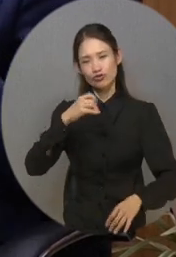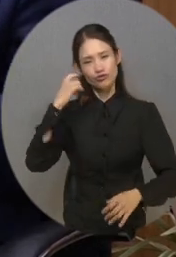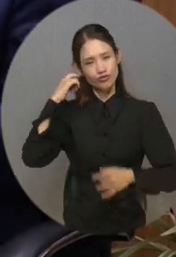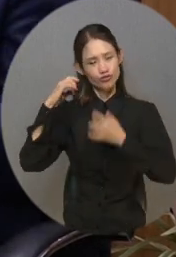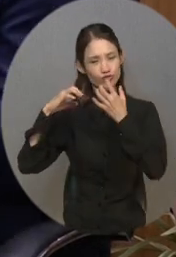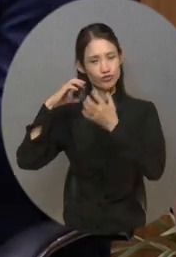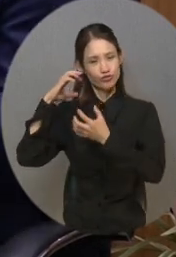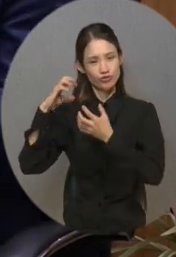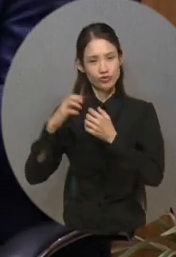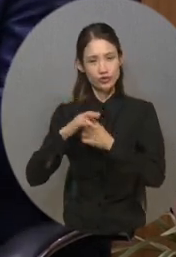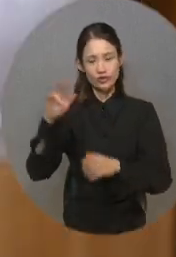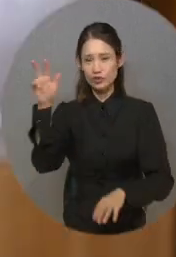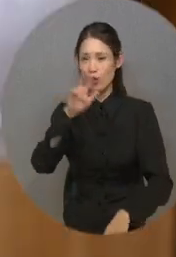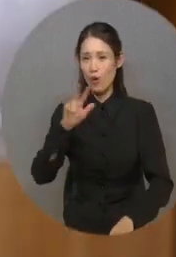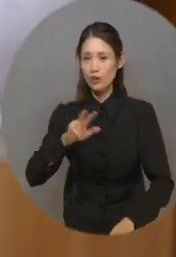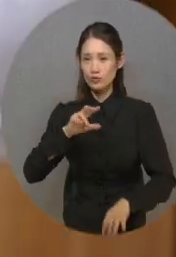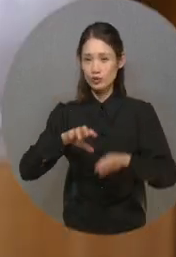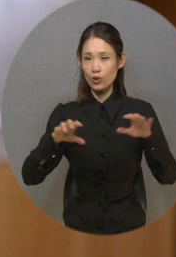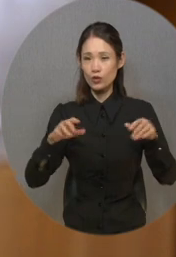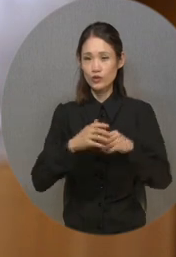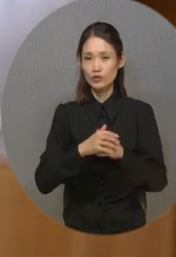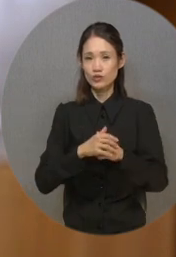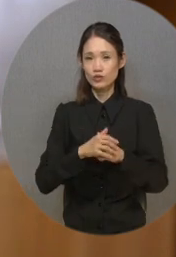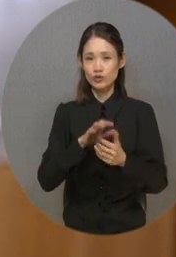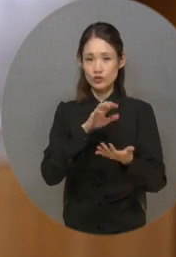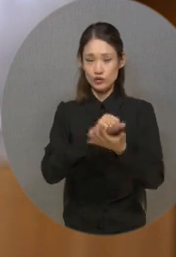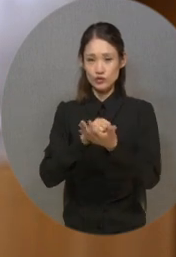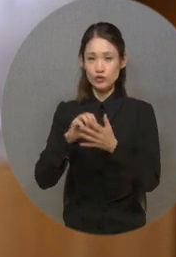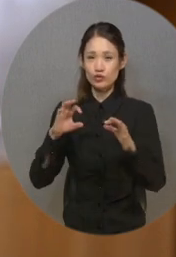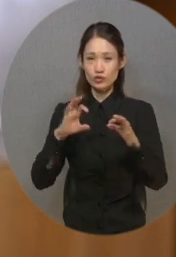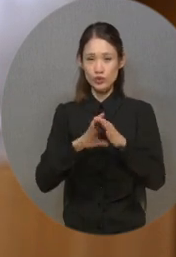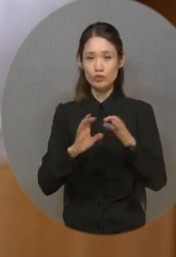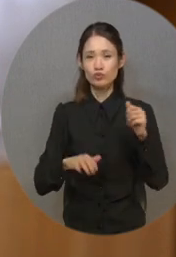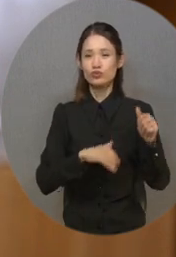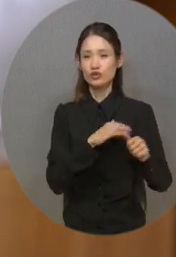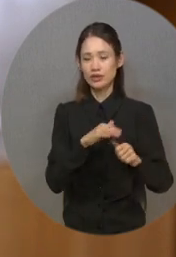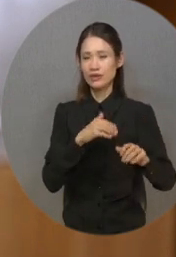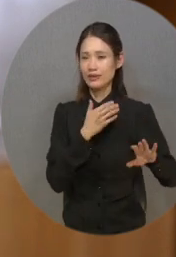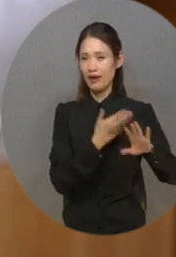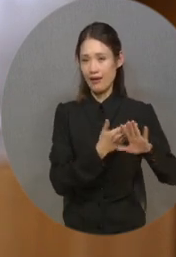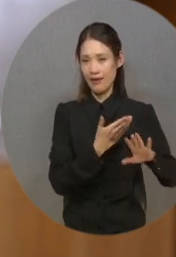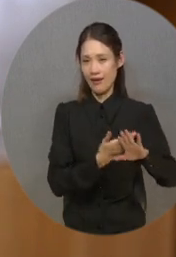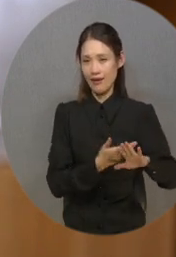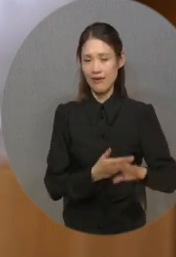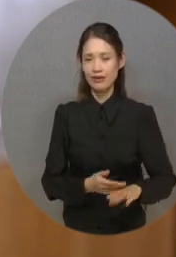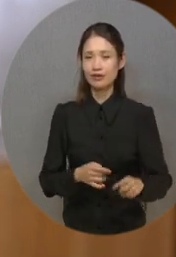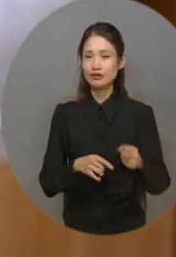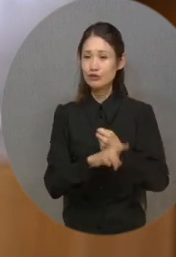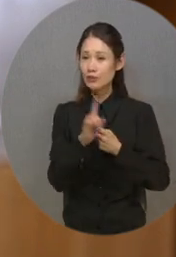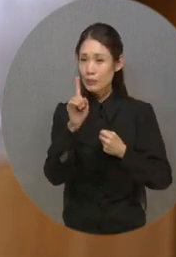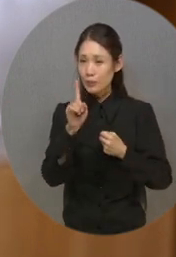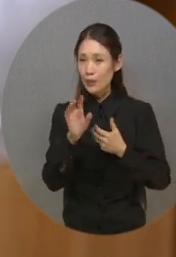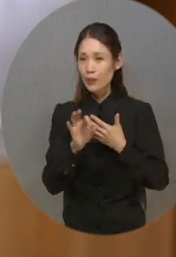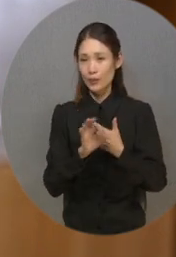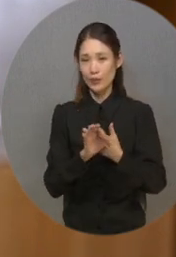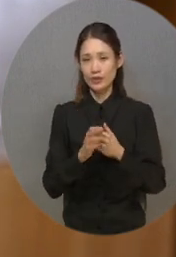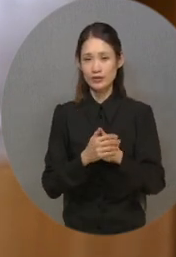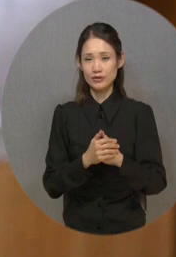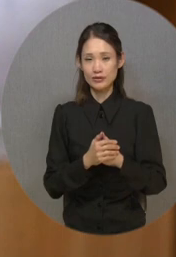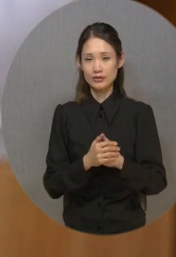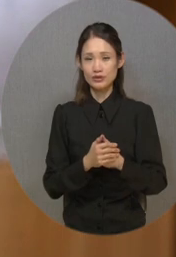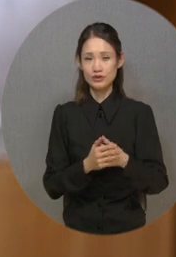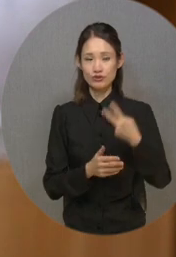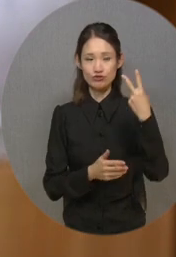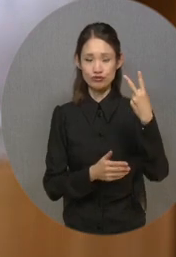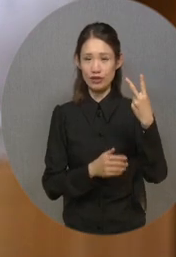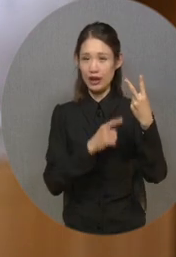네. 전국적으로 유치와 관련되어서 그 전의 분위기하고 많이 다릅니다. 네, 그 이유는 네. 뭔가 하면 엑스포에는 크게 두 가지 종류가